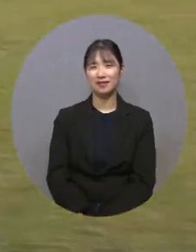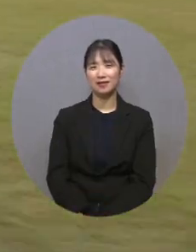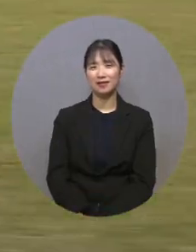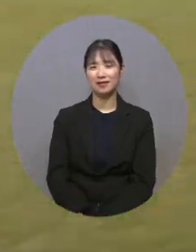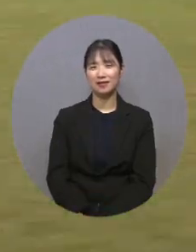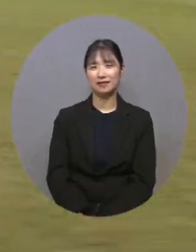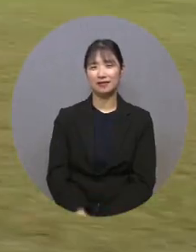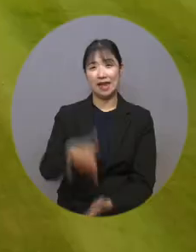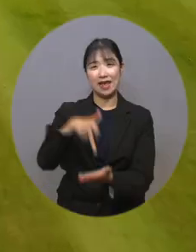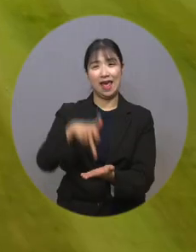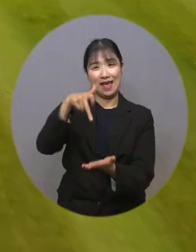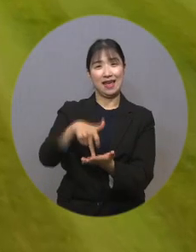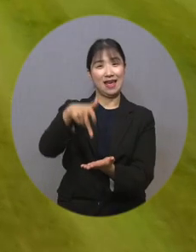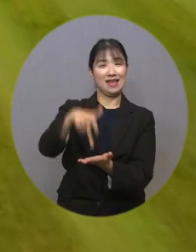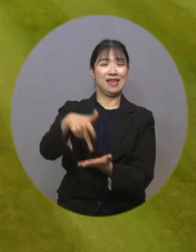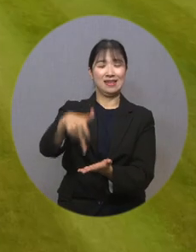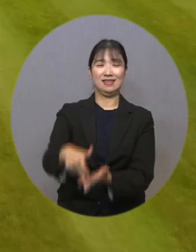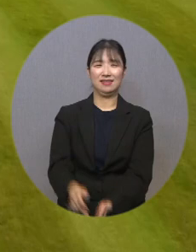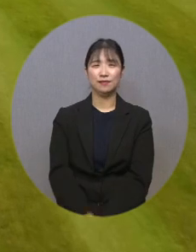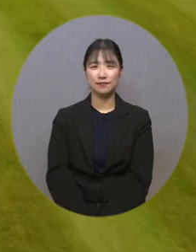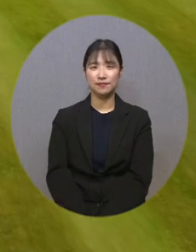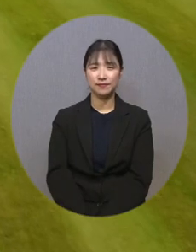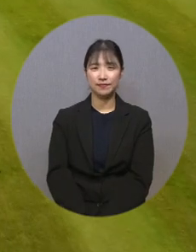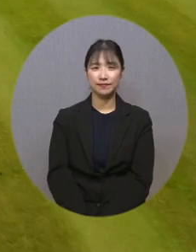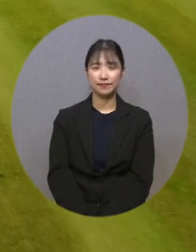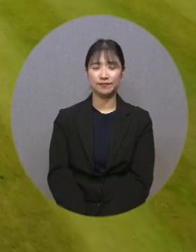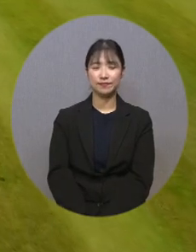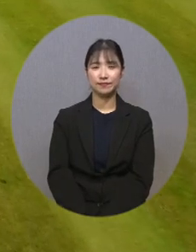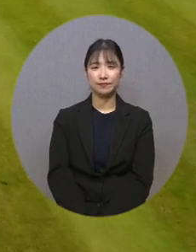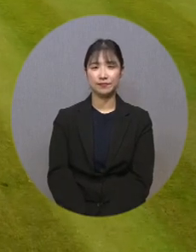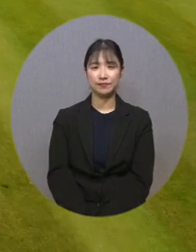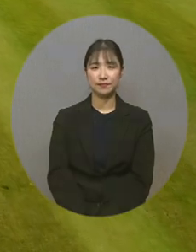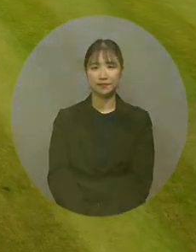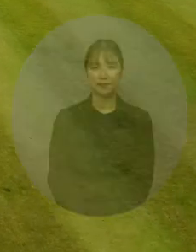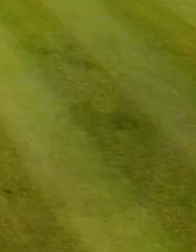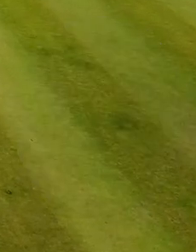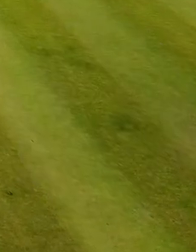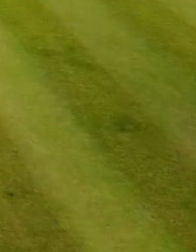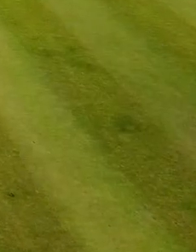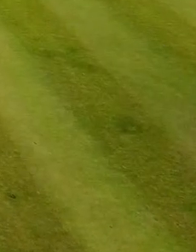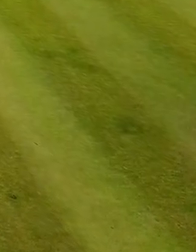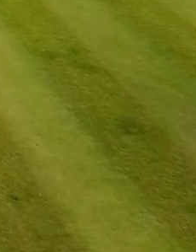깽깽 깽깽 자 왼쪽으로 페이드를